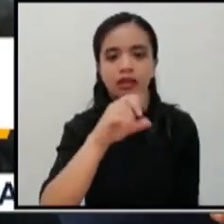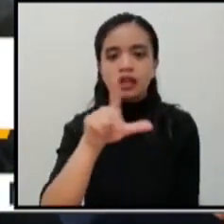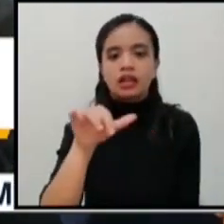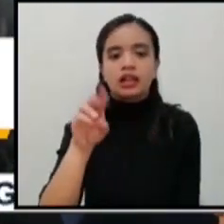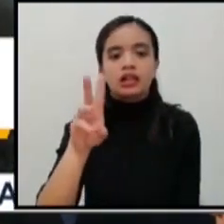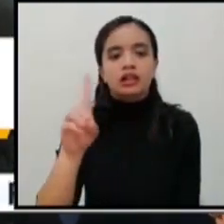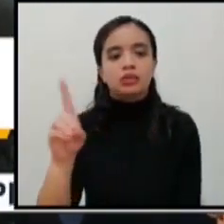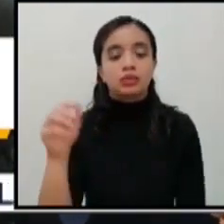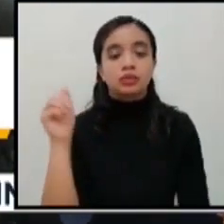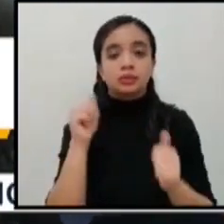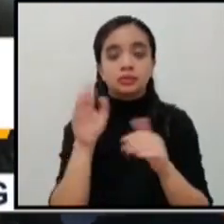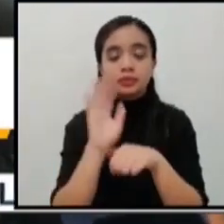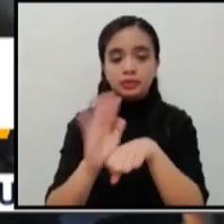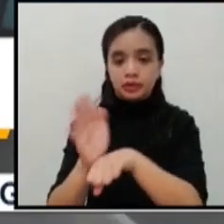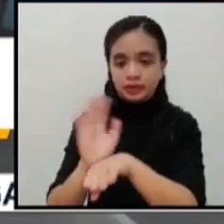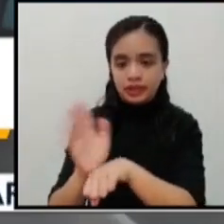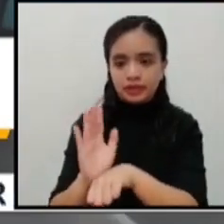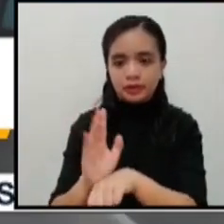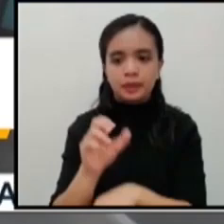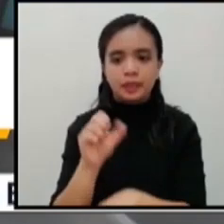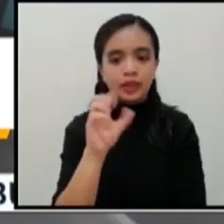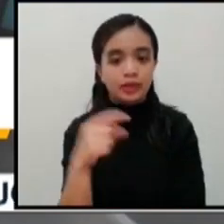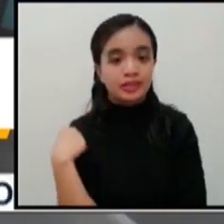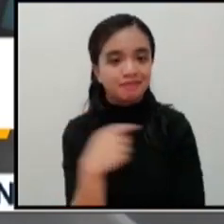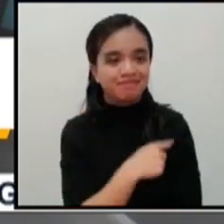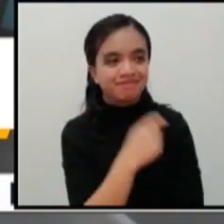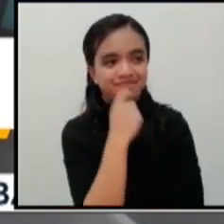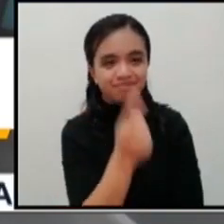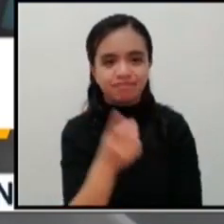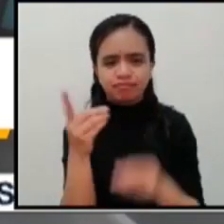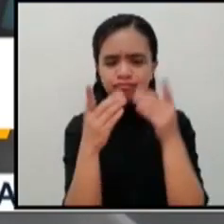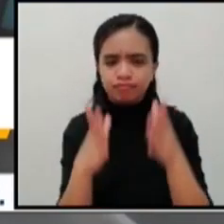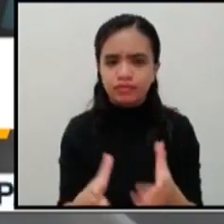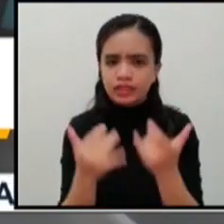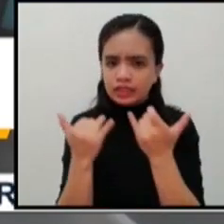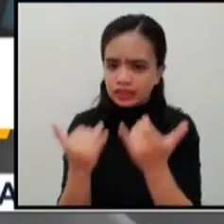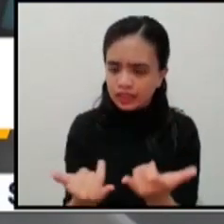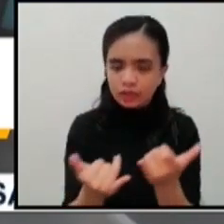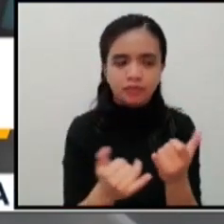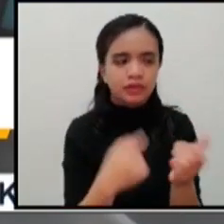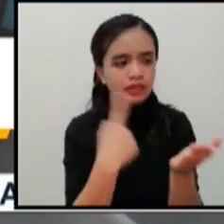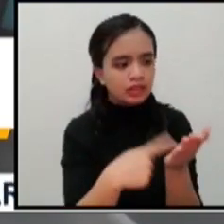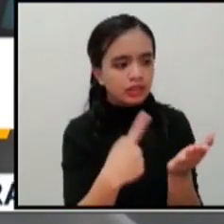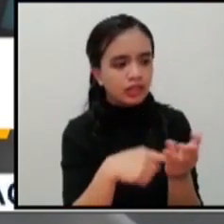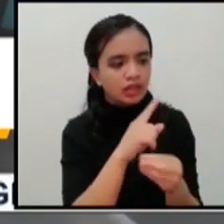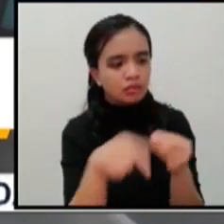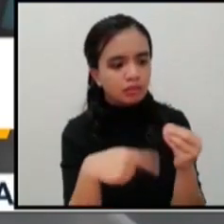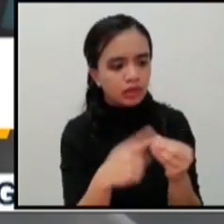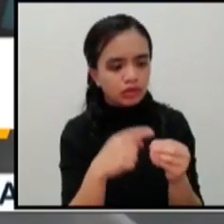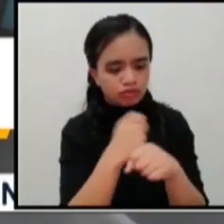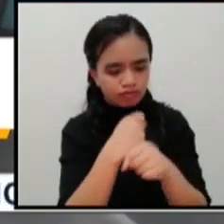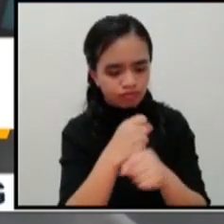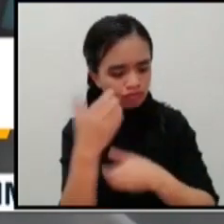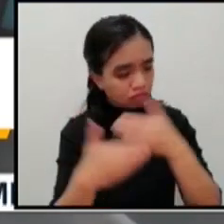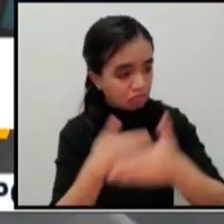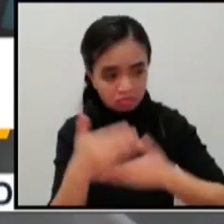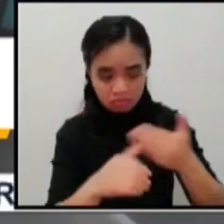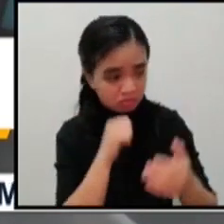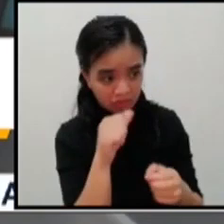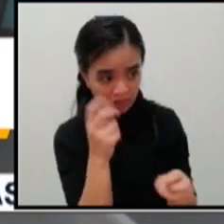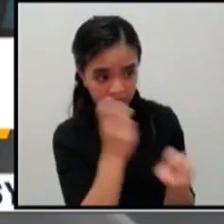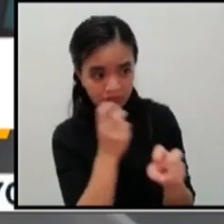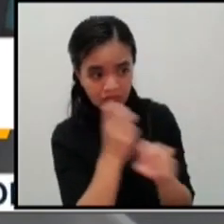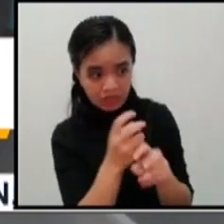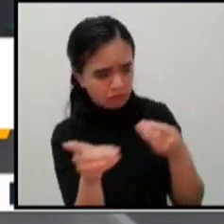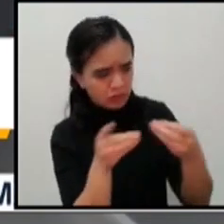So, kausapin po natin si Director Don D. Director, pag-usapan naman natin yung production process. Hindi ba siya mahirap i-direct? At paano